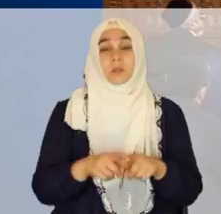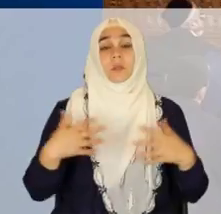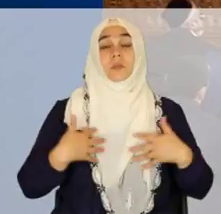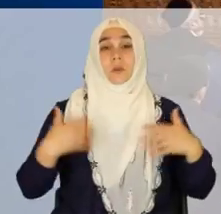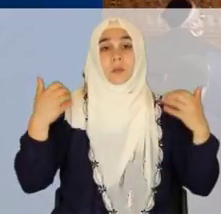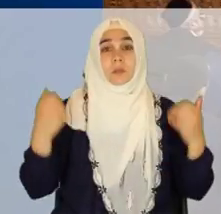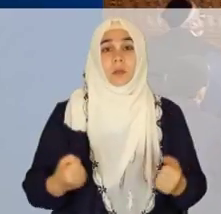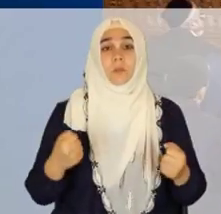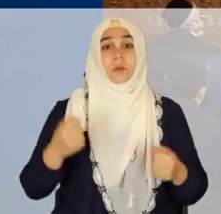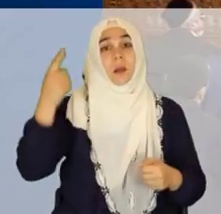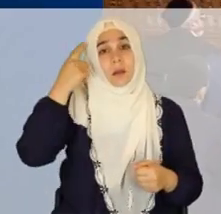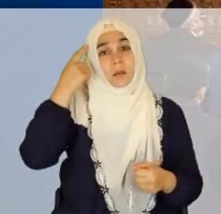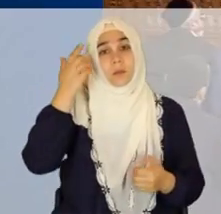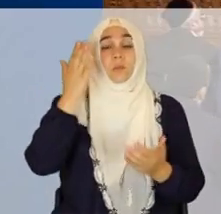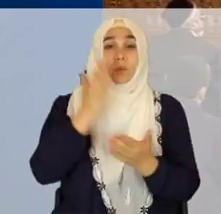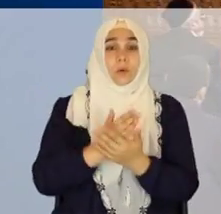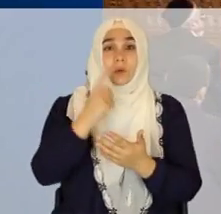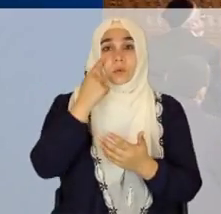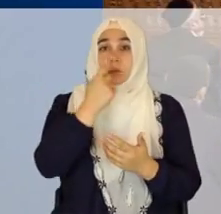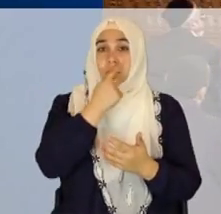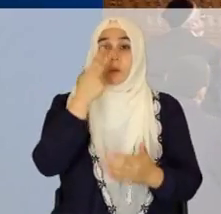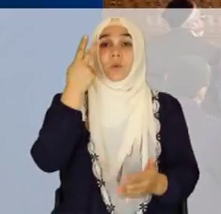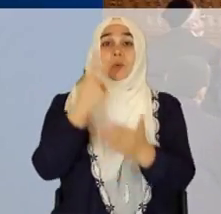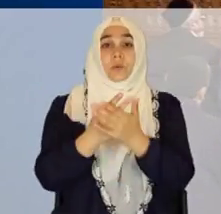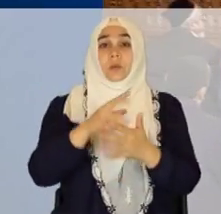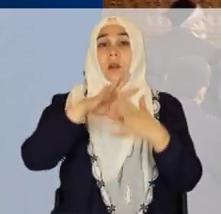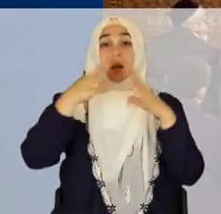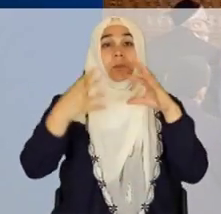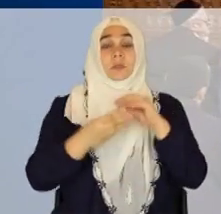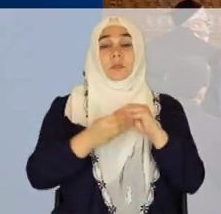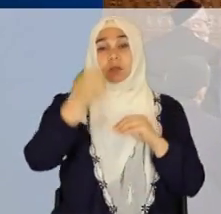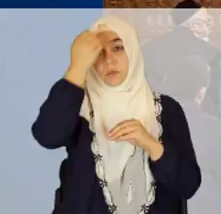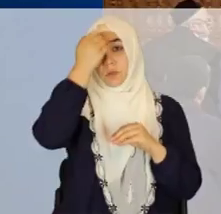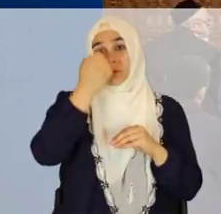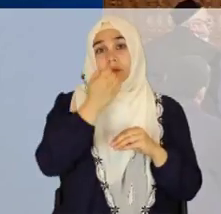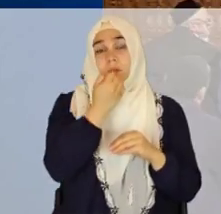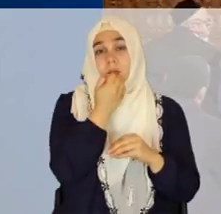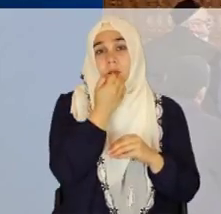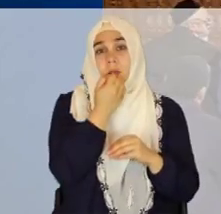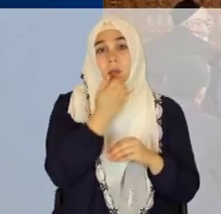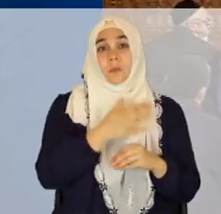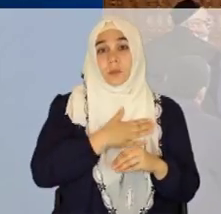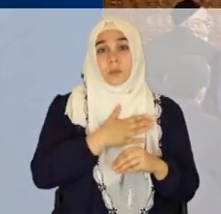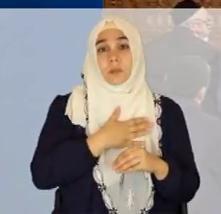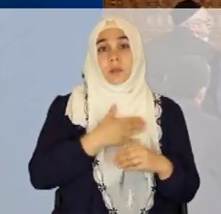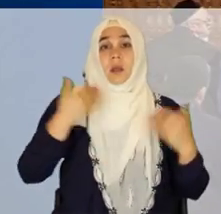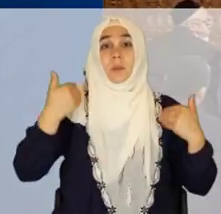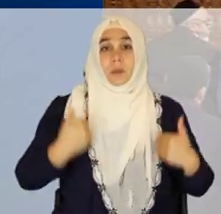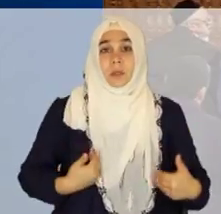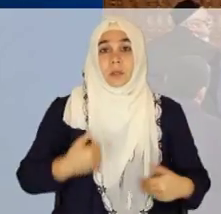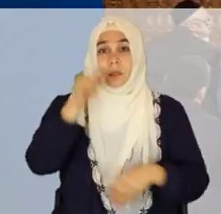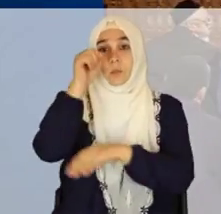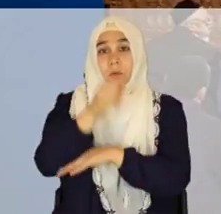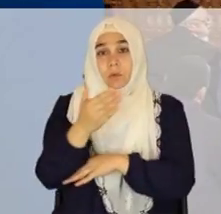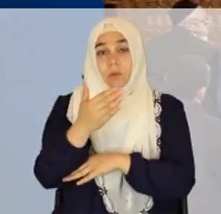sağlık, salamatlık, akılını, varlığı, gözünü körüp durganı, hemmesinin şükranesi gel. Biz bedeni ibadet